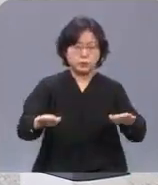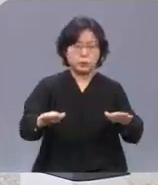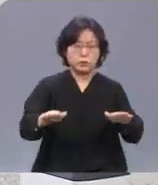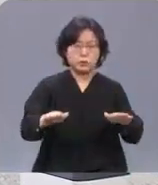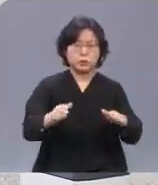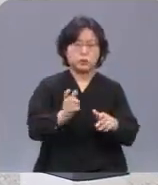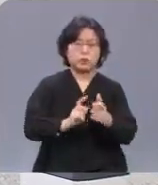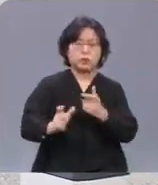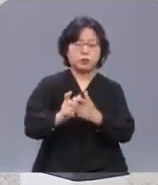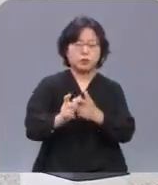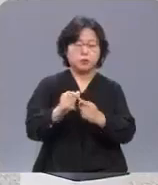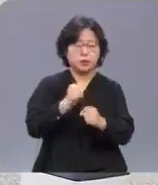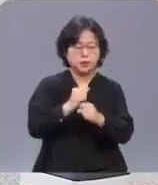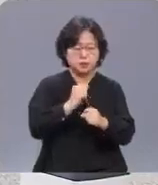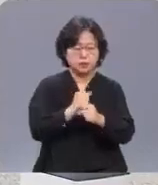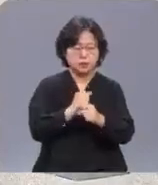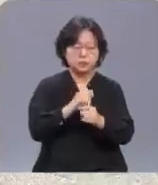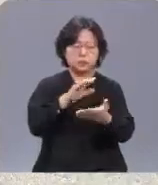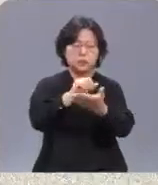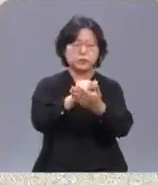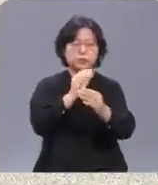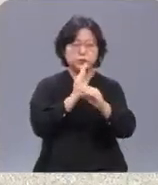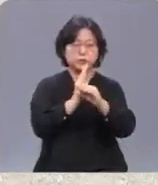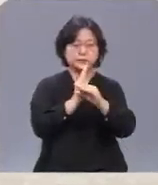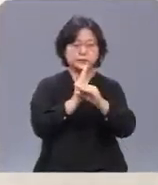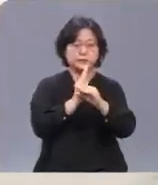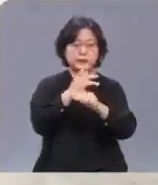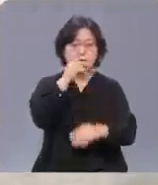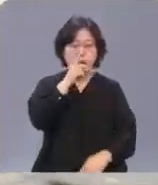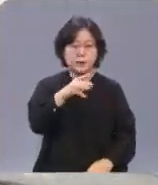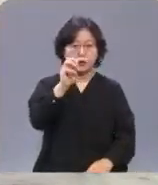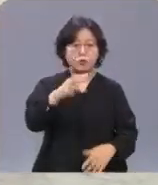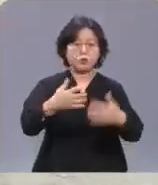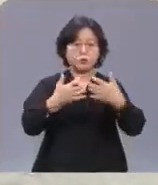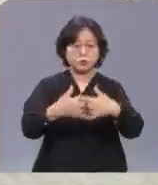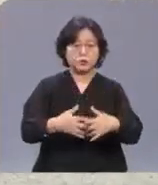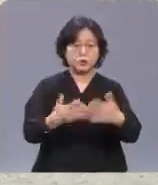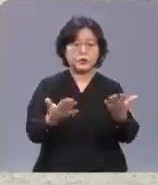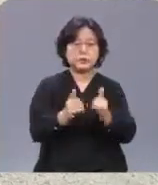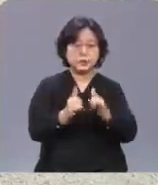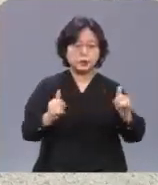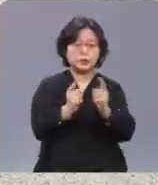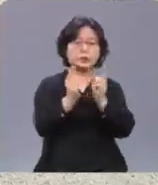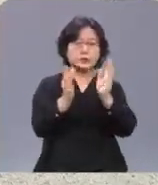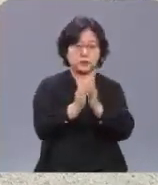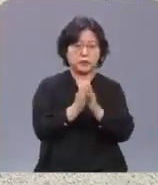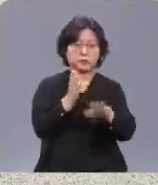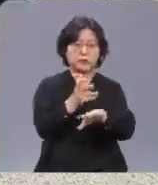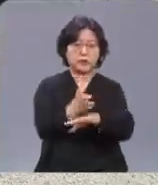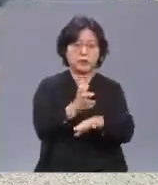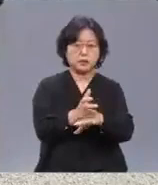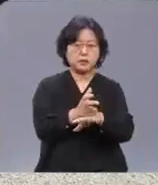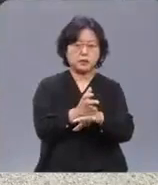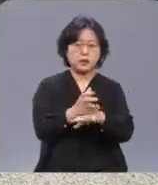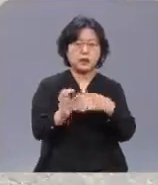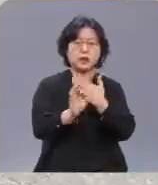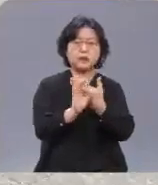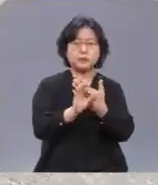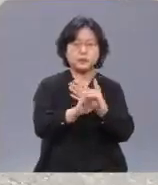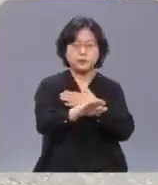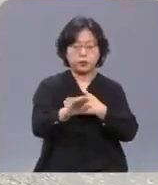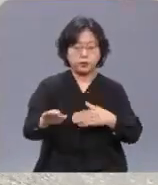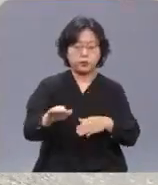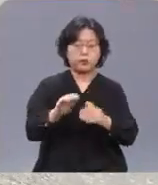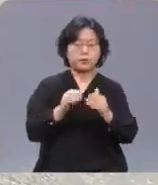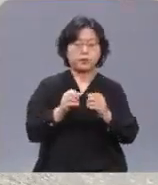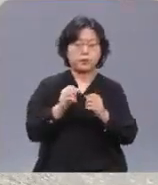추가 적치장을 찾느라 바쁘게 움직였습니다. 기아 광주 공장은 직원들이 직접 완성차를 몰아 임시 적치장으로 옮길